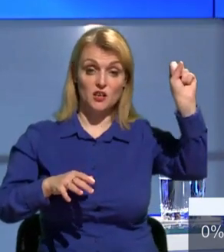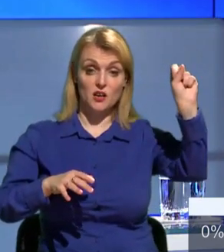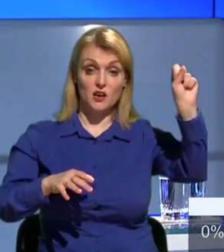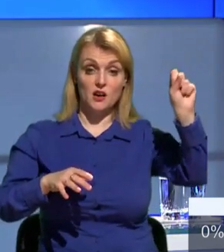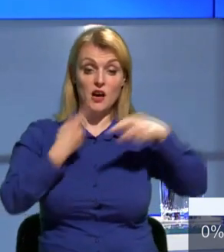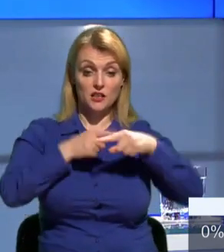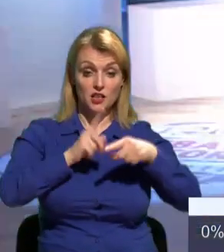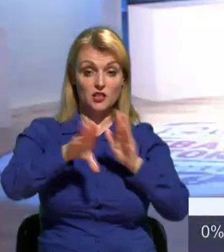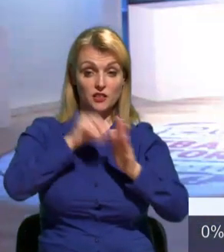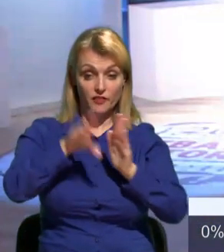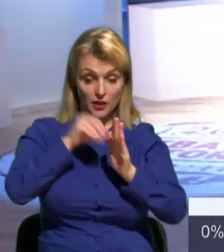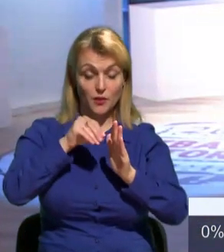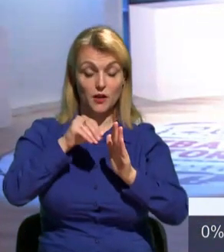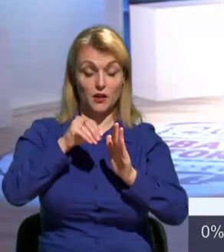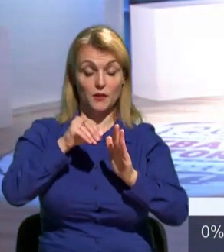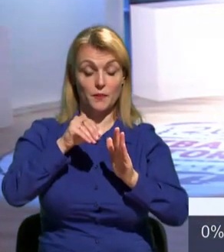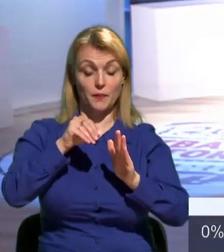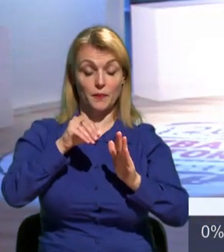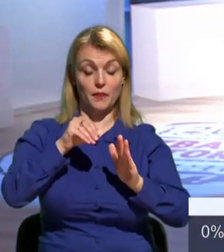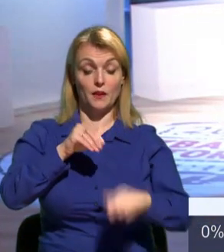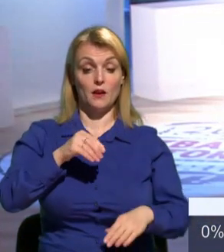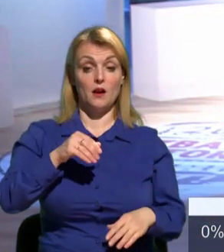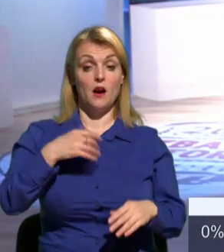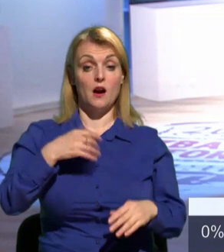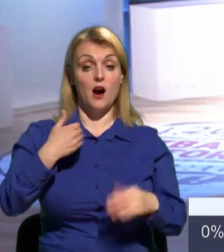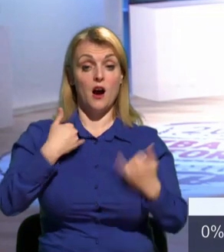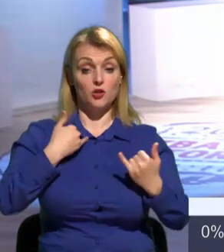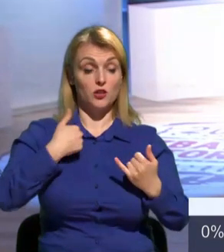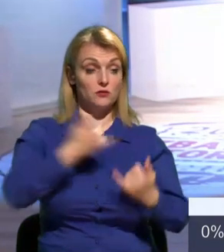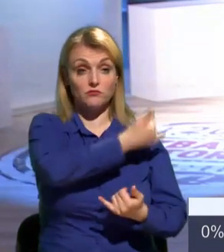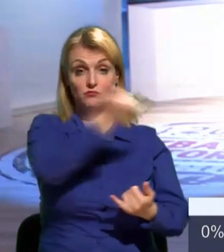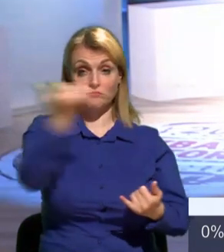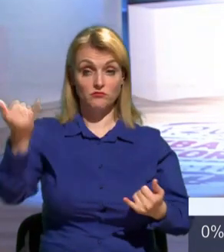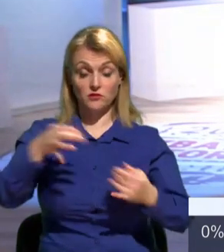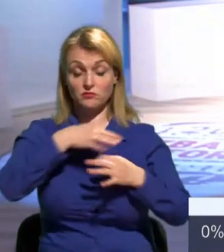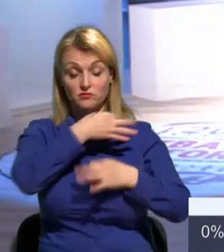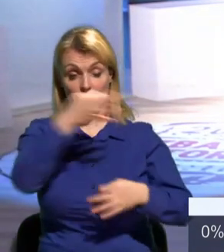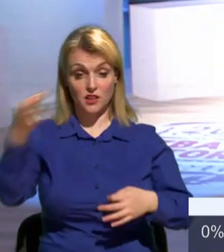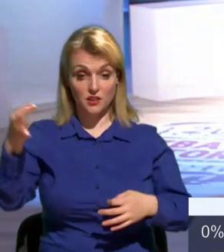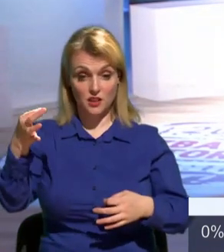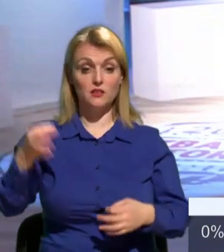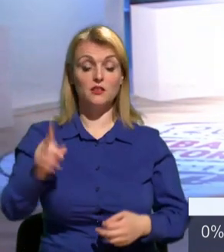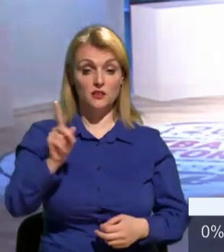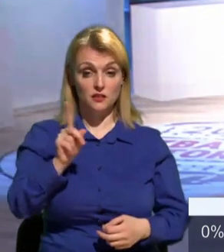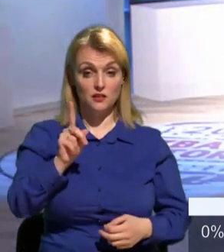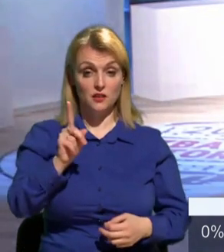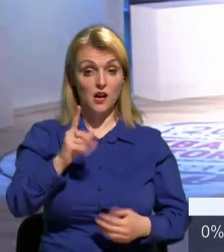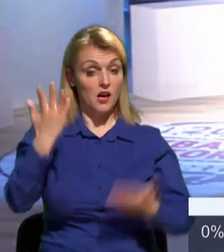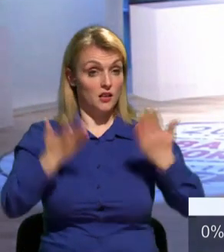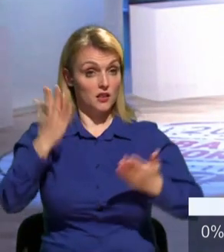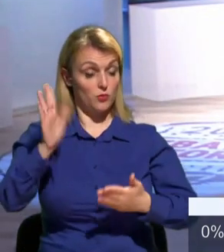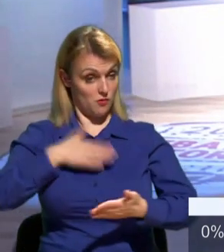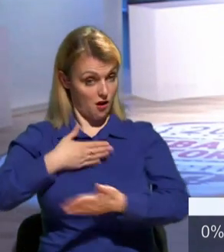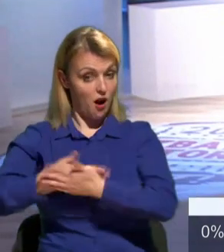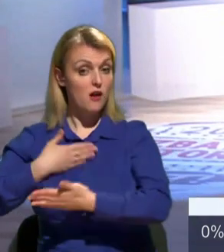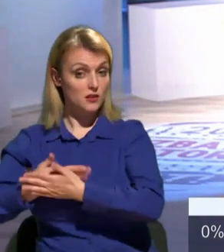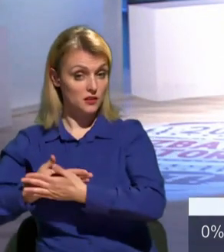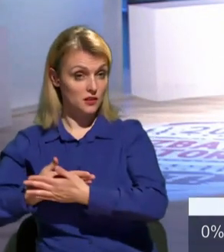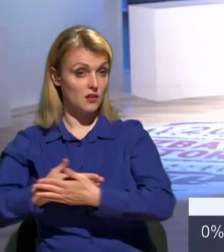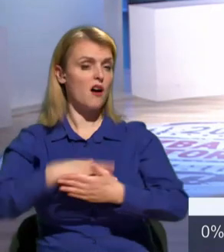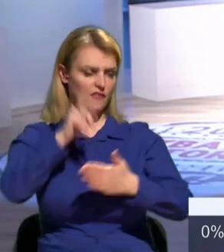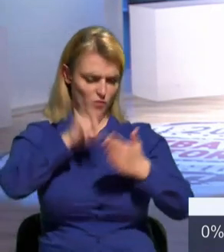acest scrutin electoral și eu vreau acest mesaj să-l transmit tuturor cetățenilor Republicii Moldova, că dacă vom fi activi, dar la